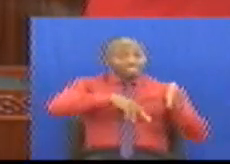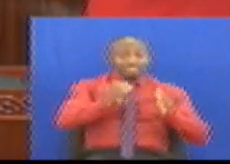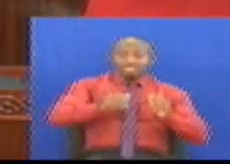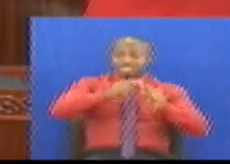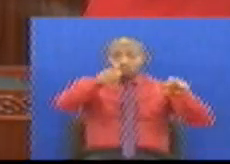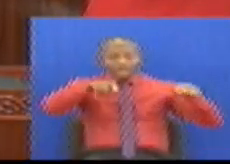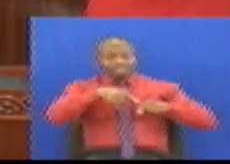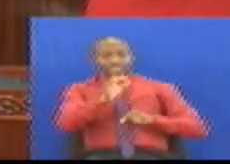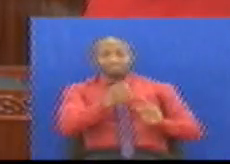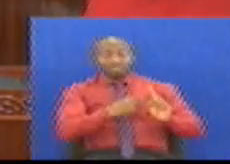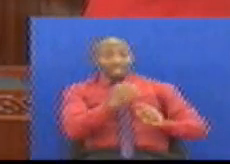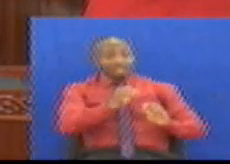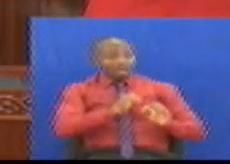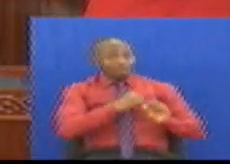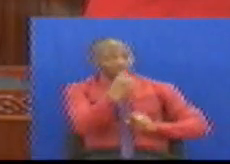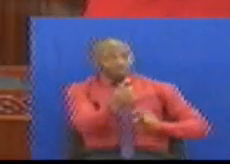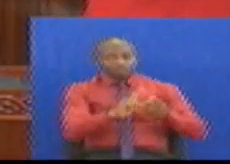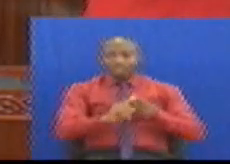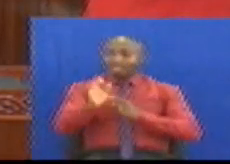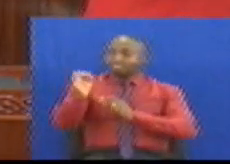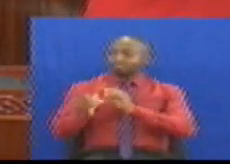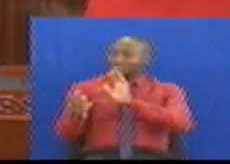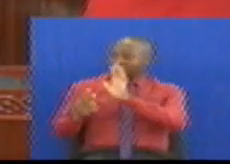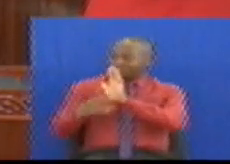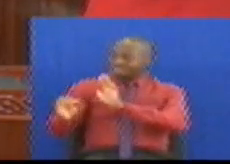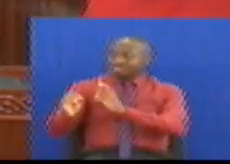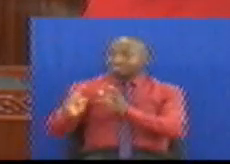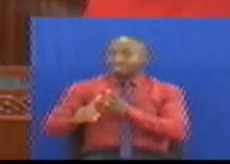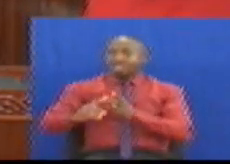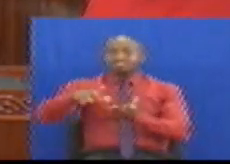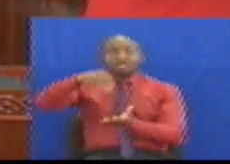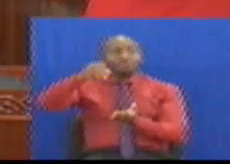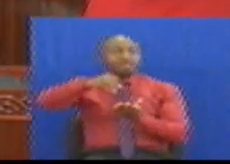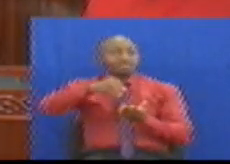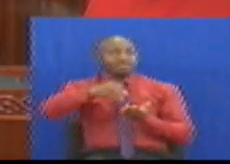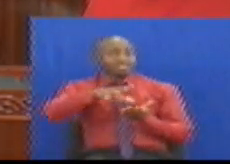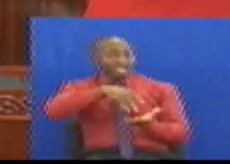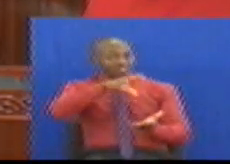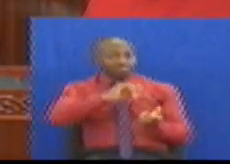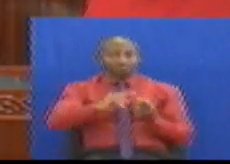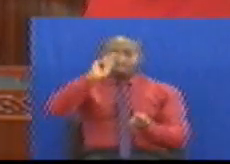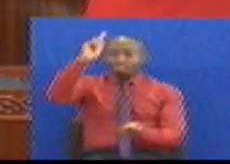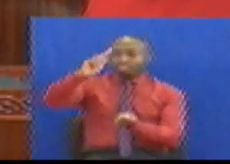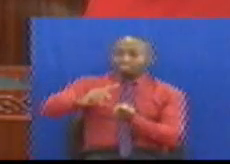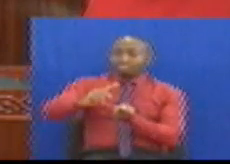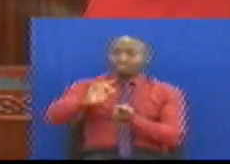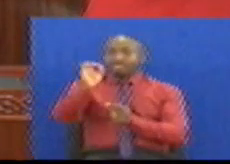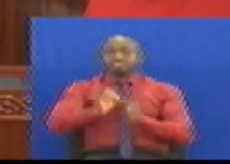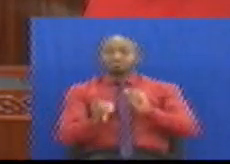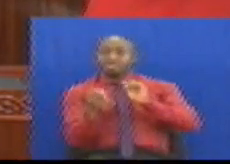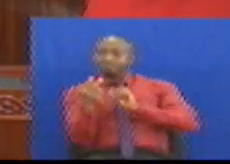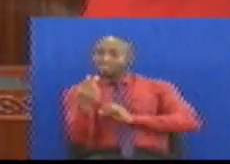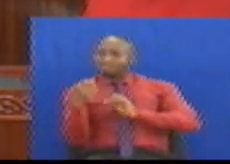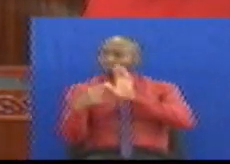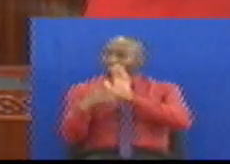ni 7.5% ya thamani ya ardhi. Baada ya kupeleka wizarani imeshuka imekuwa 2.5. huku sio kuporwa, huku ni